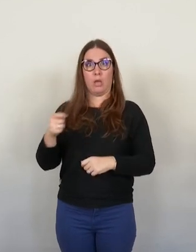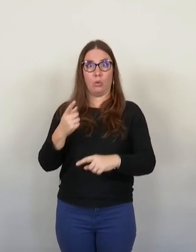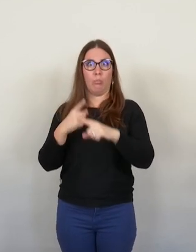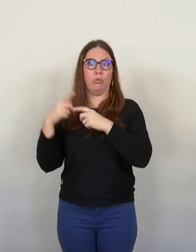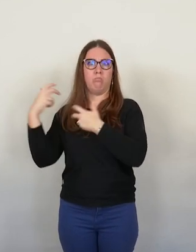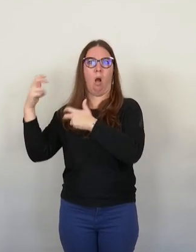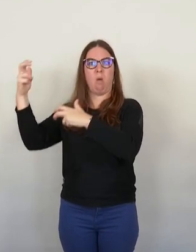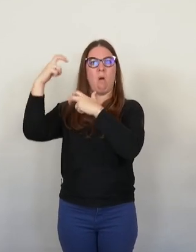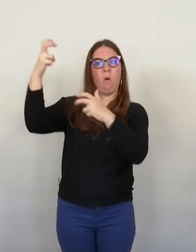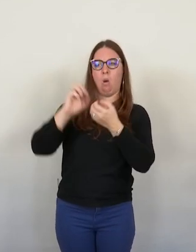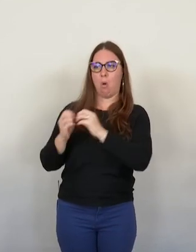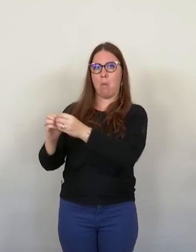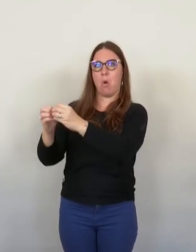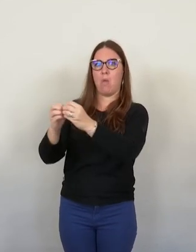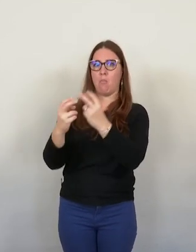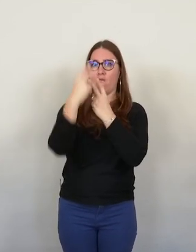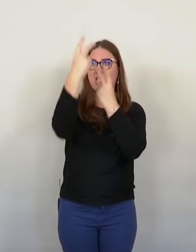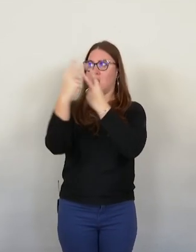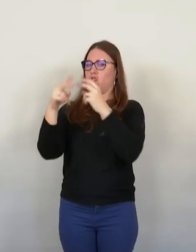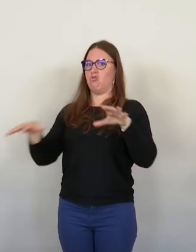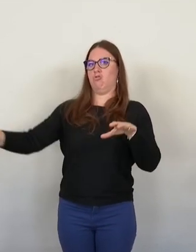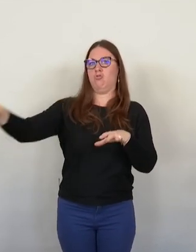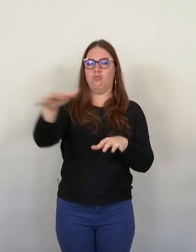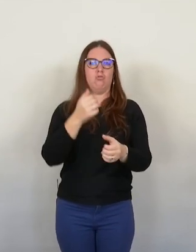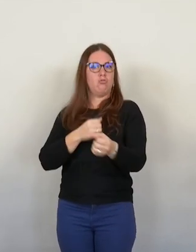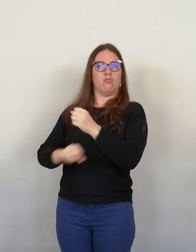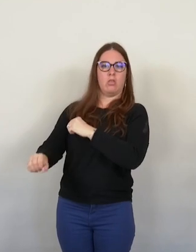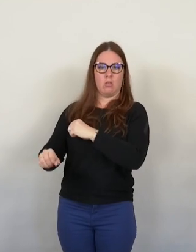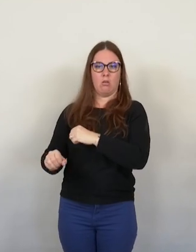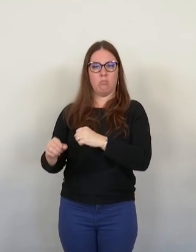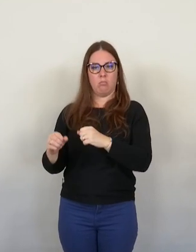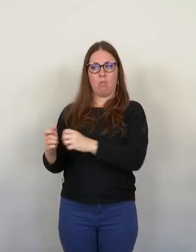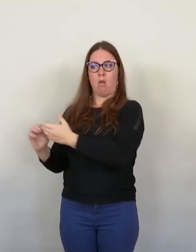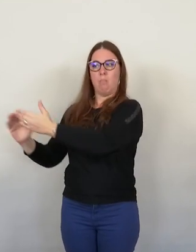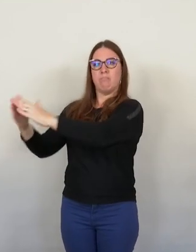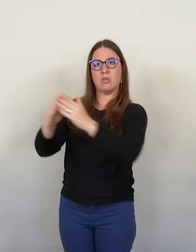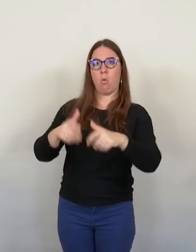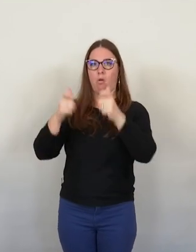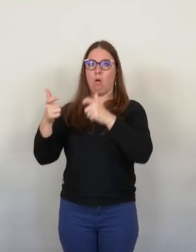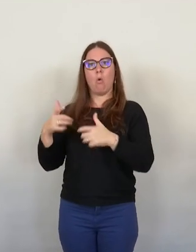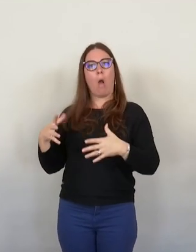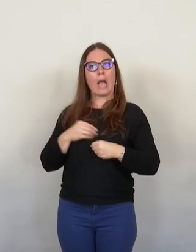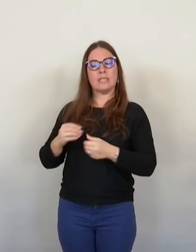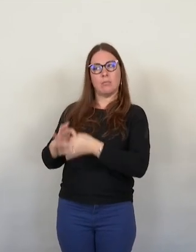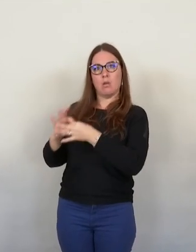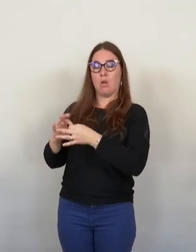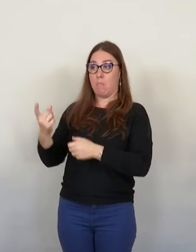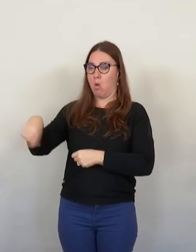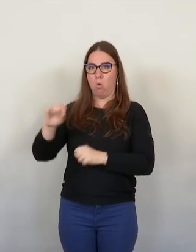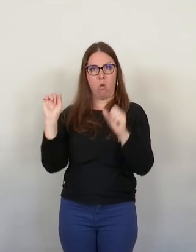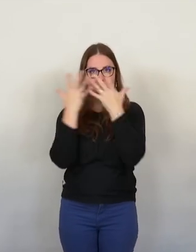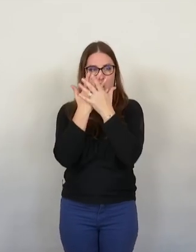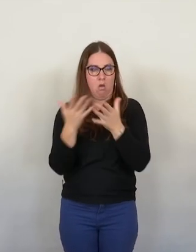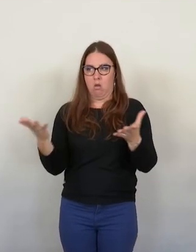sont engendrées pour le voisinage voisinage plutôt coopératif mais évidemment qui fait face là à une situation qui